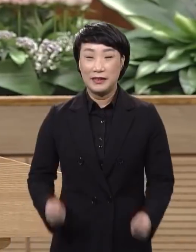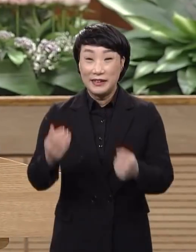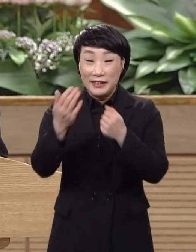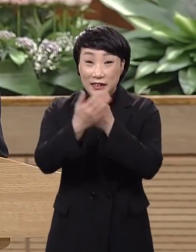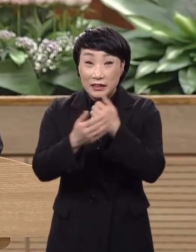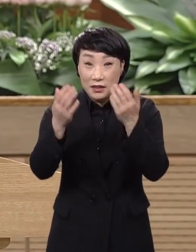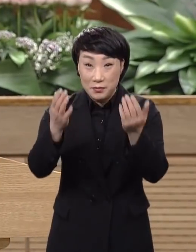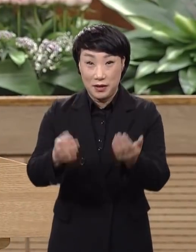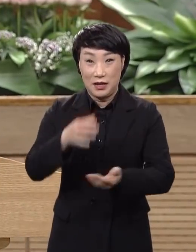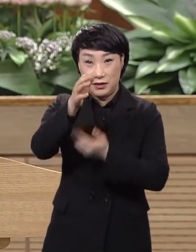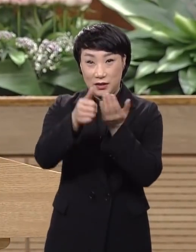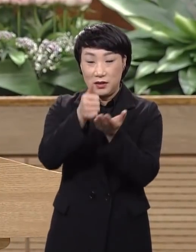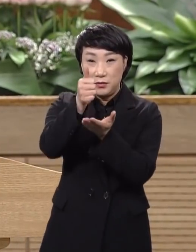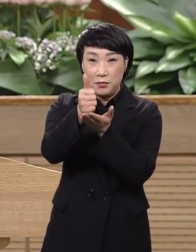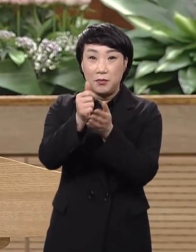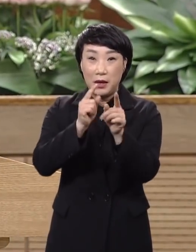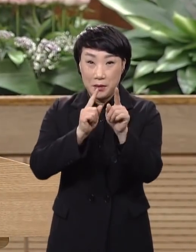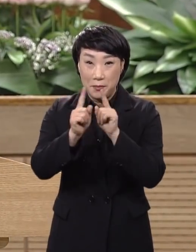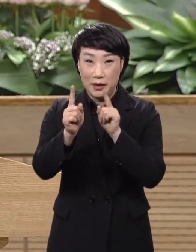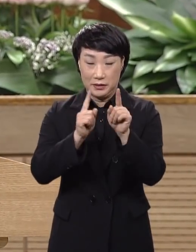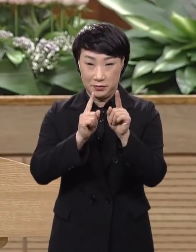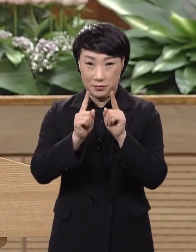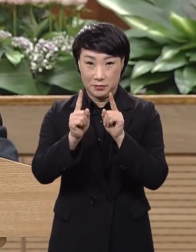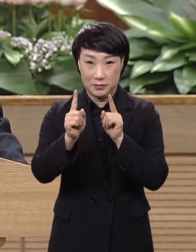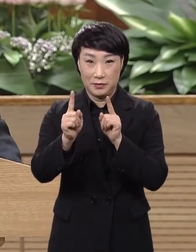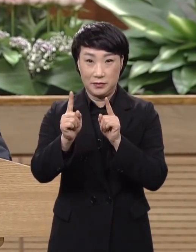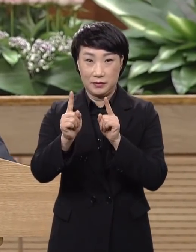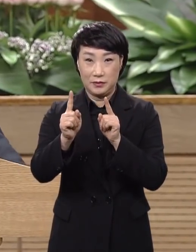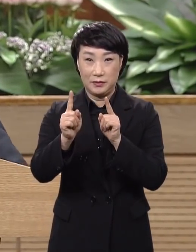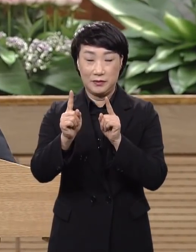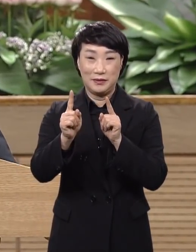은혜 받으실 하나님 말씀은